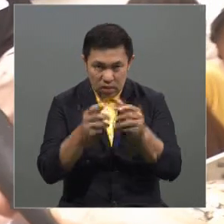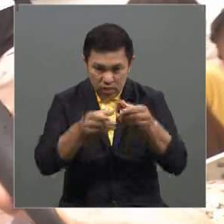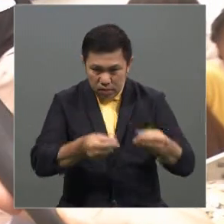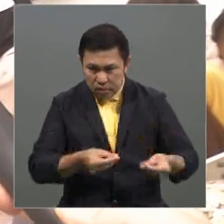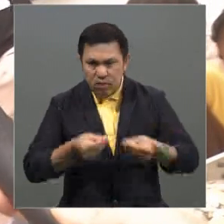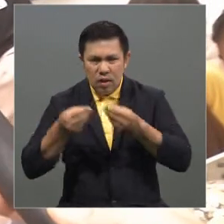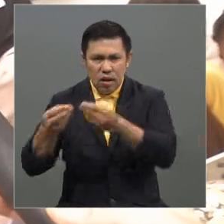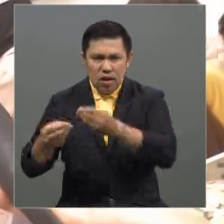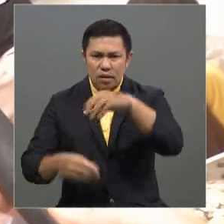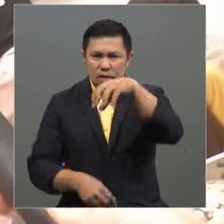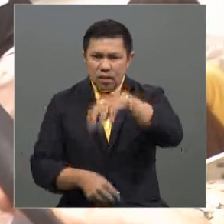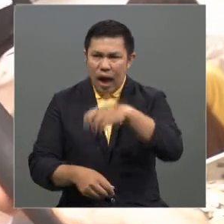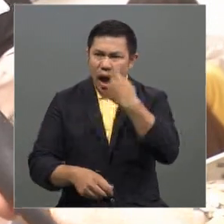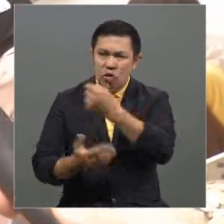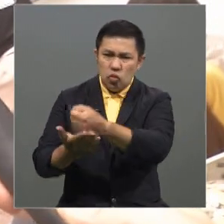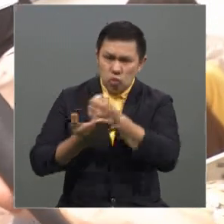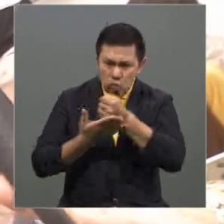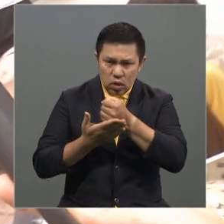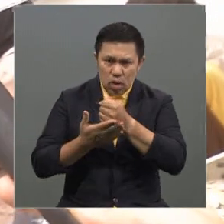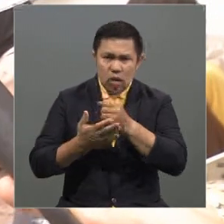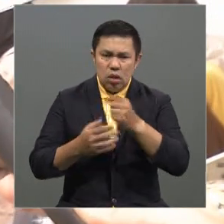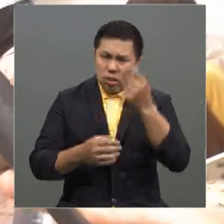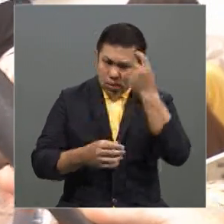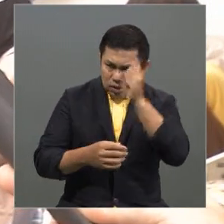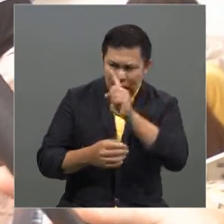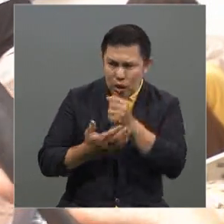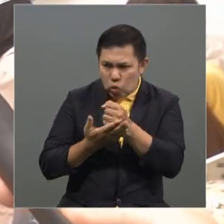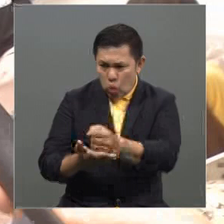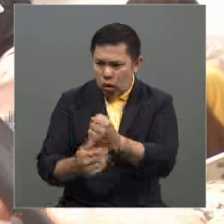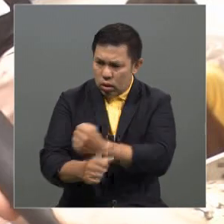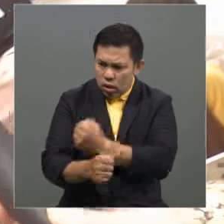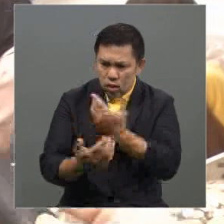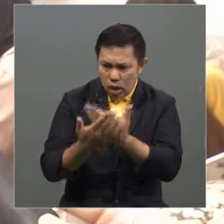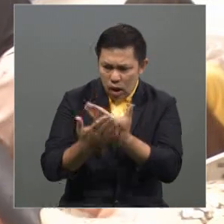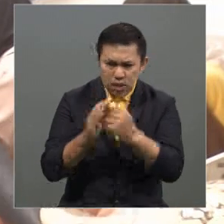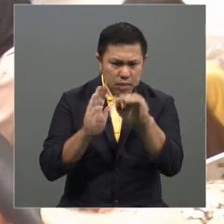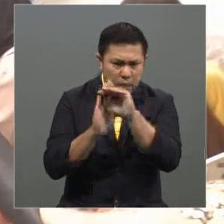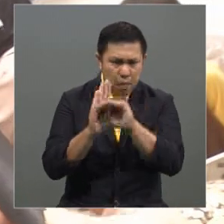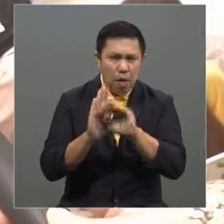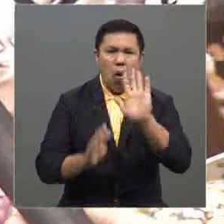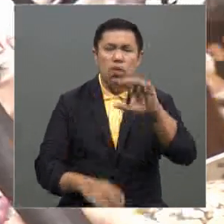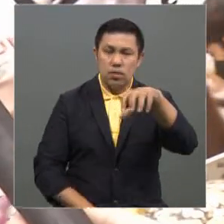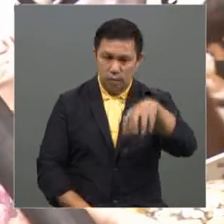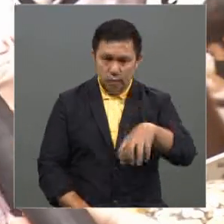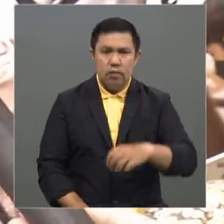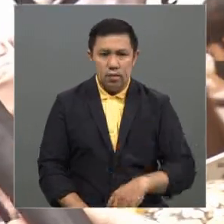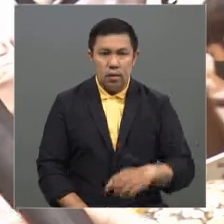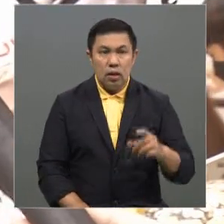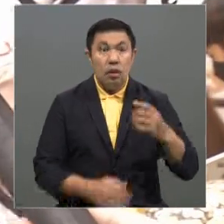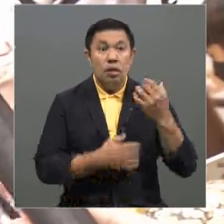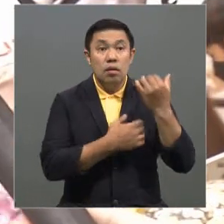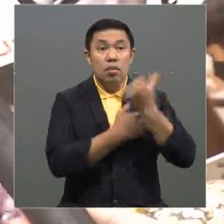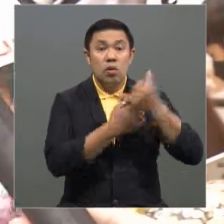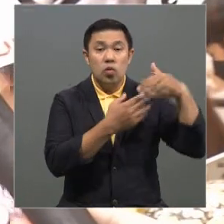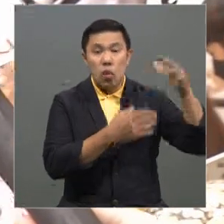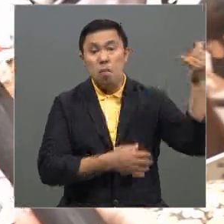ให้กับทางหน่วยงานที่มาช่วยเหลือเขาก็จะไปพิจารณาว่าเขาจะให้ช่วยเหลือเท่าไหร่ตามหลักเกณฑ์ของหน่วยงานเขาแรงงานต่างชาติ